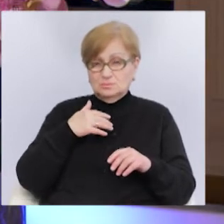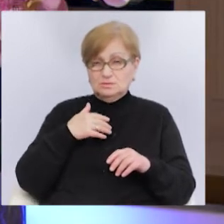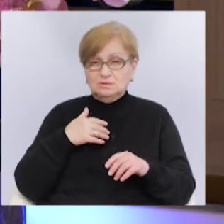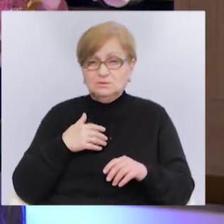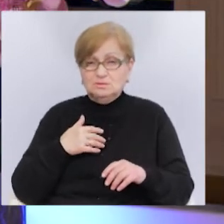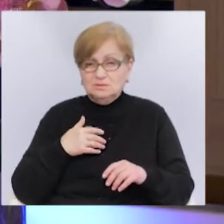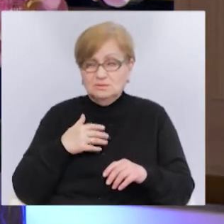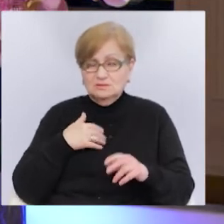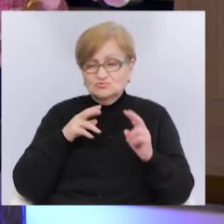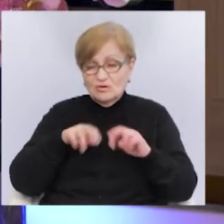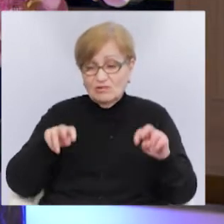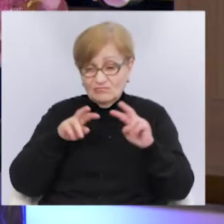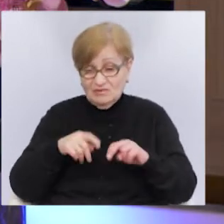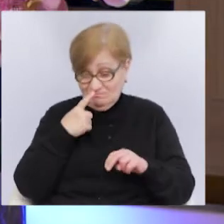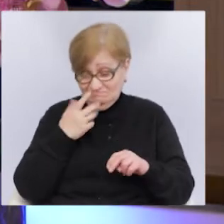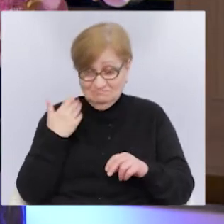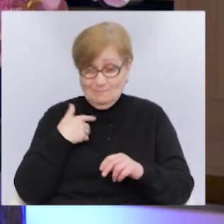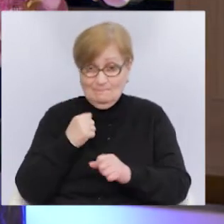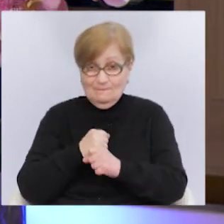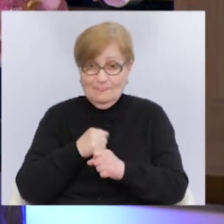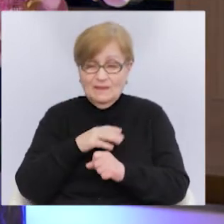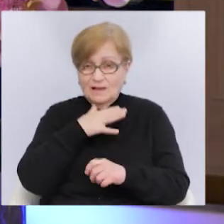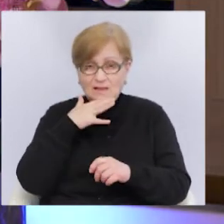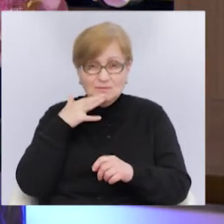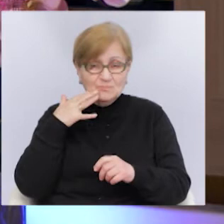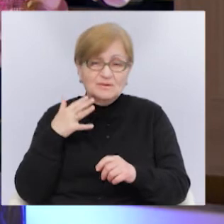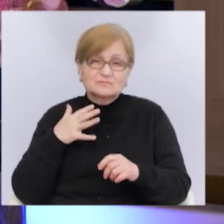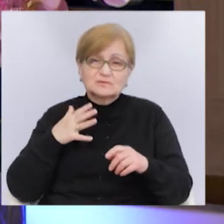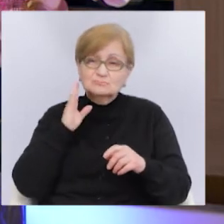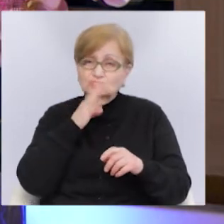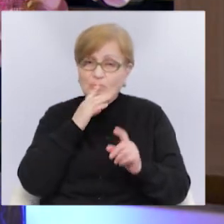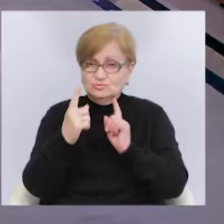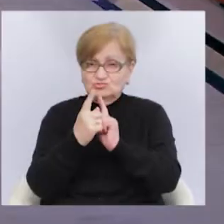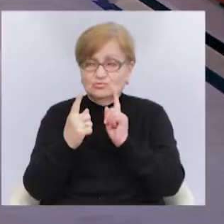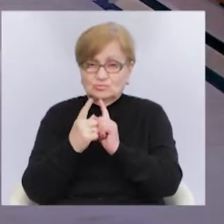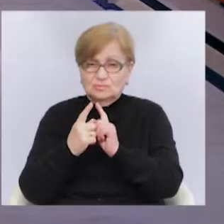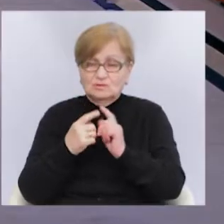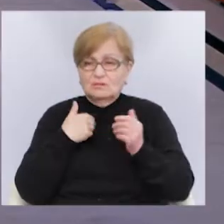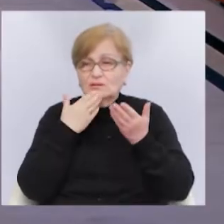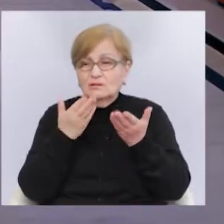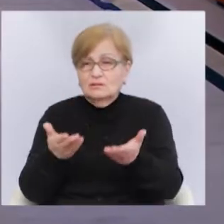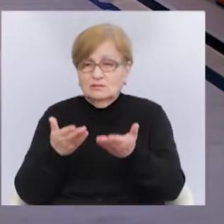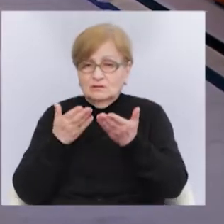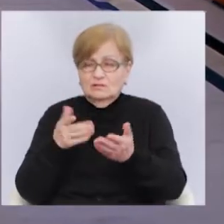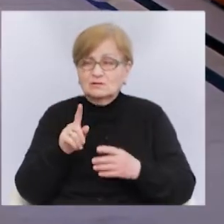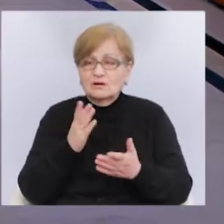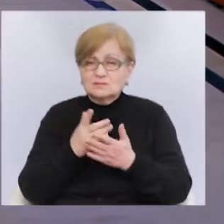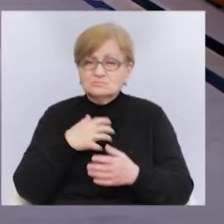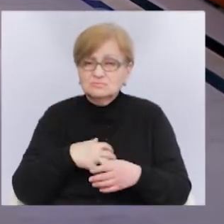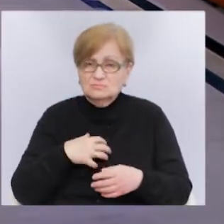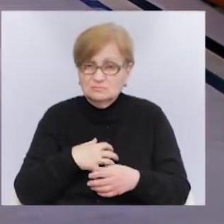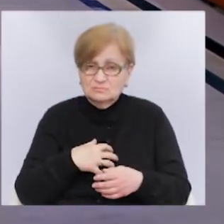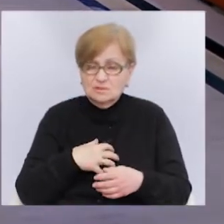რაღაც კვლევას ვატარებდით და ბევრ მშობელს შევხვდით საქართველოს მასშტაბით და ეკითხებოდით, აი რა არის მათთვის